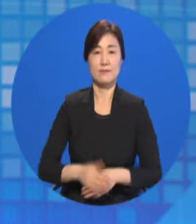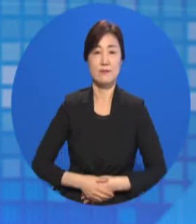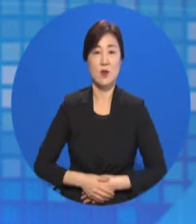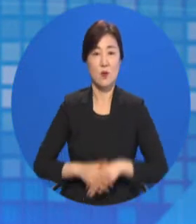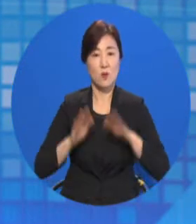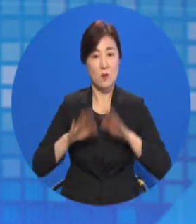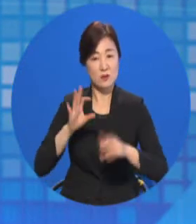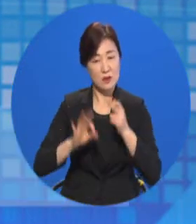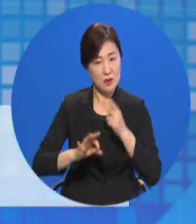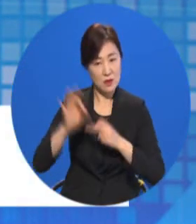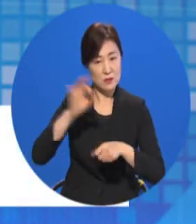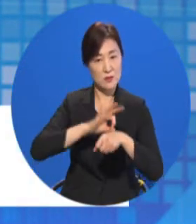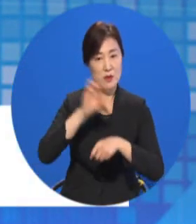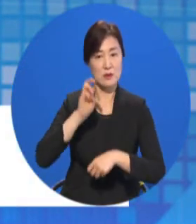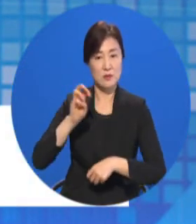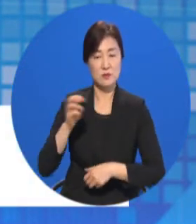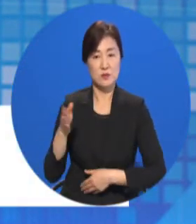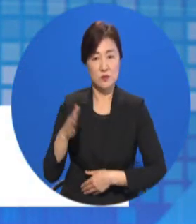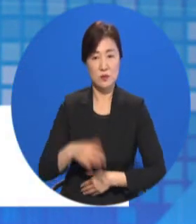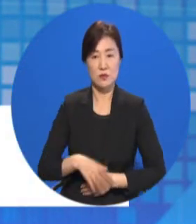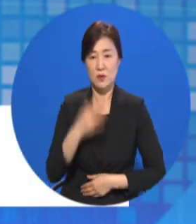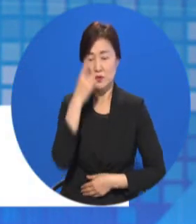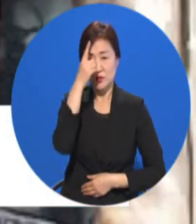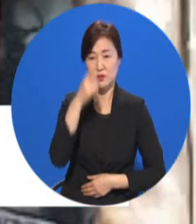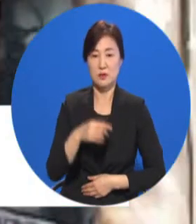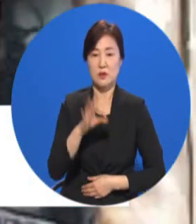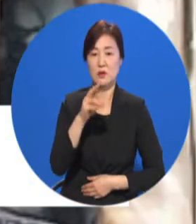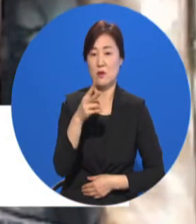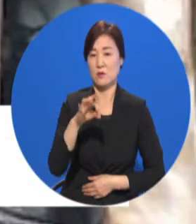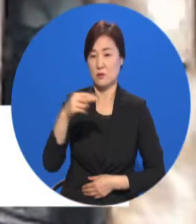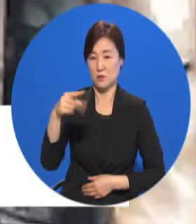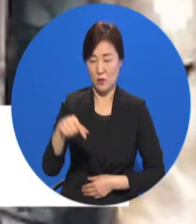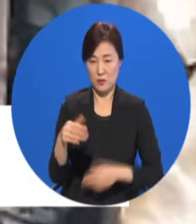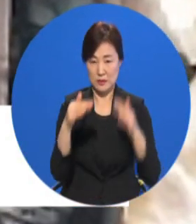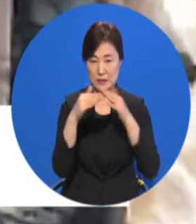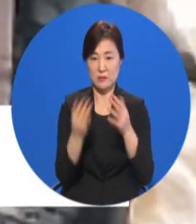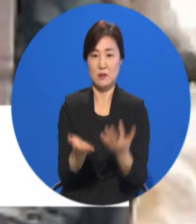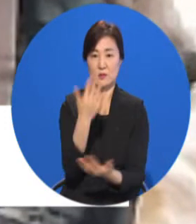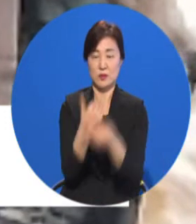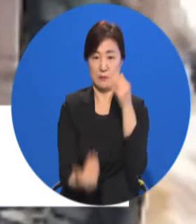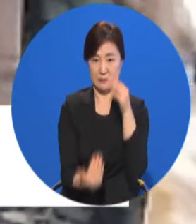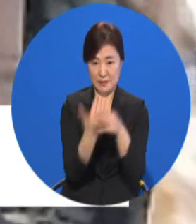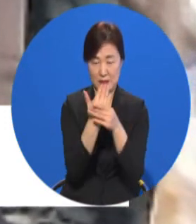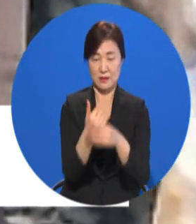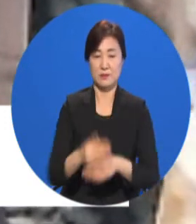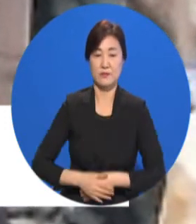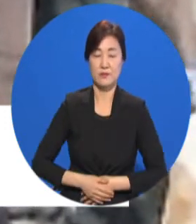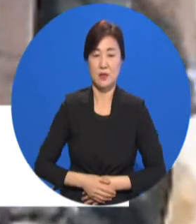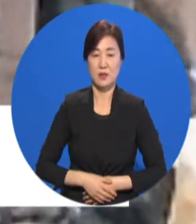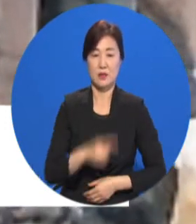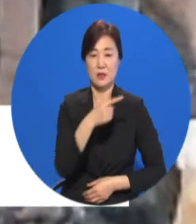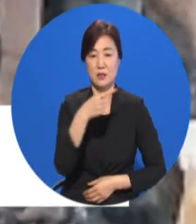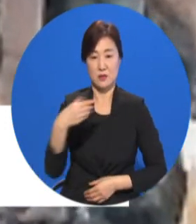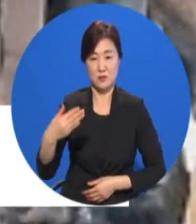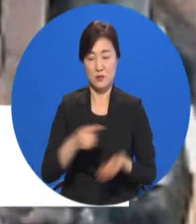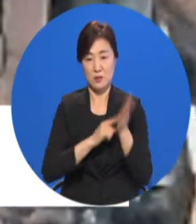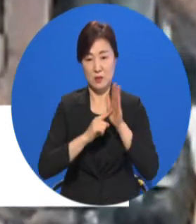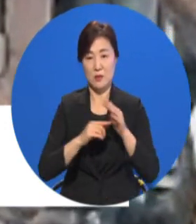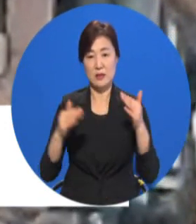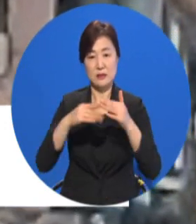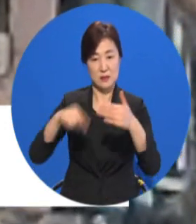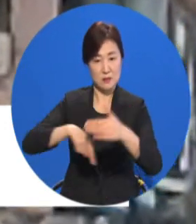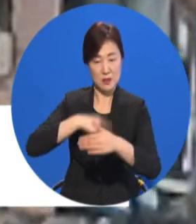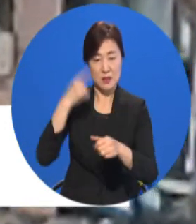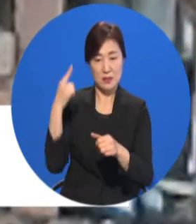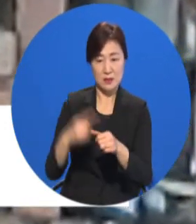오늘 오전 10시 반쯤 순천시 영동의 한 다가구 주택에서 불이 났습니다. 순천 소방서는 주택에 설치된